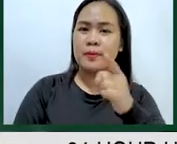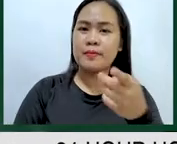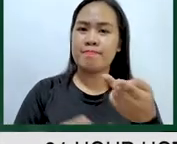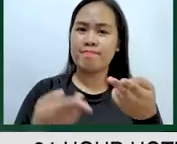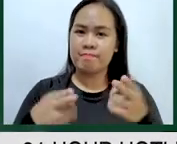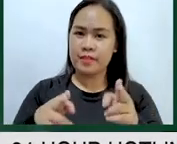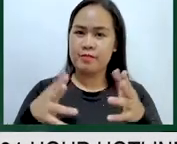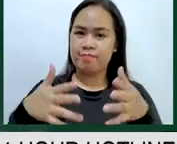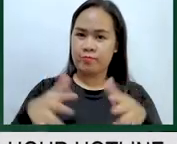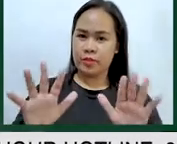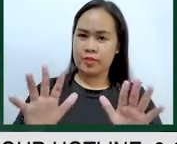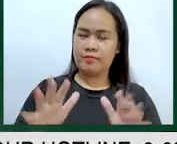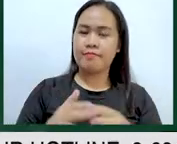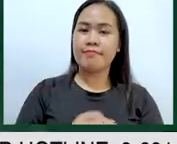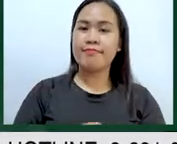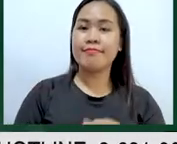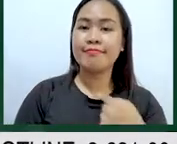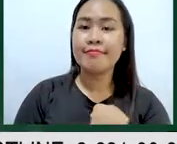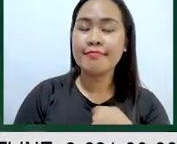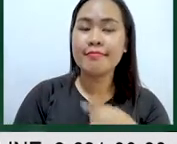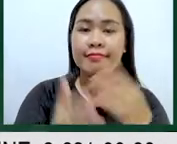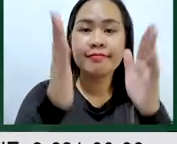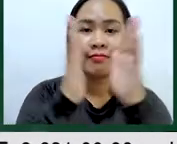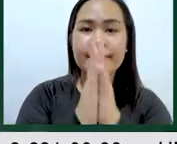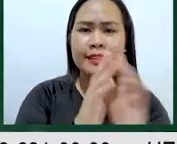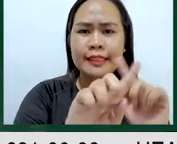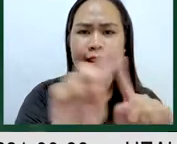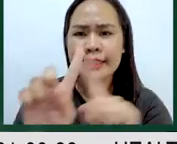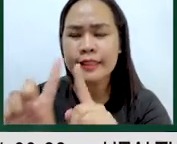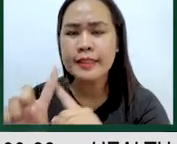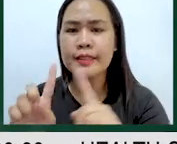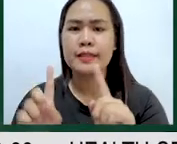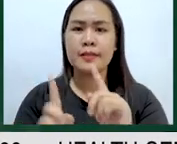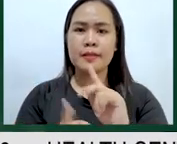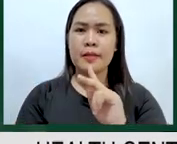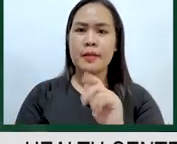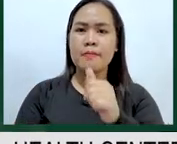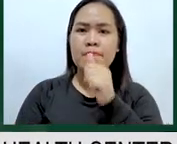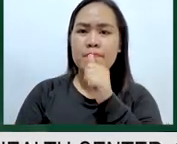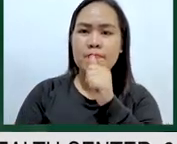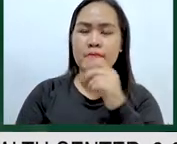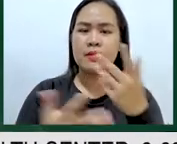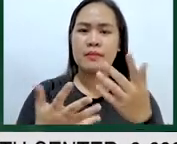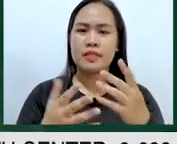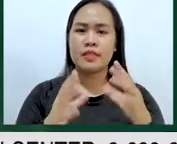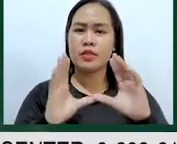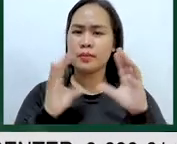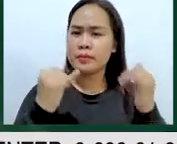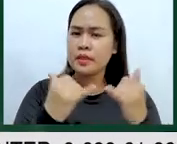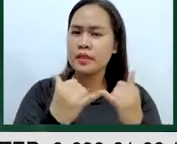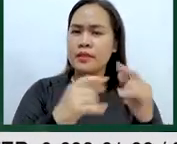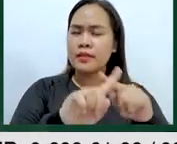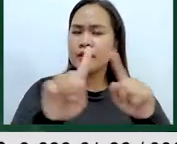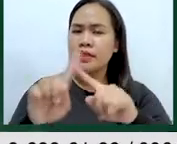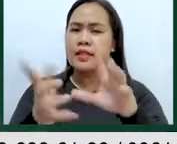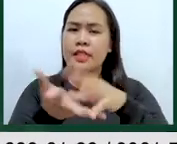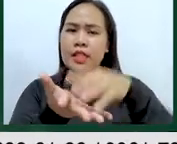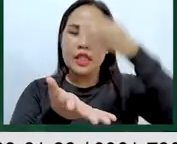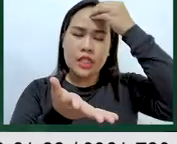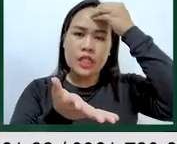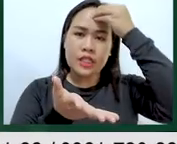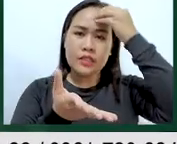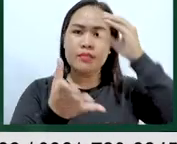mga private institutions, learning institutions, no, let's maging handa pa rin tayo,